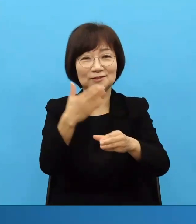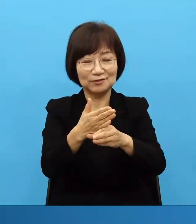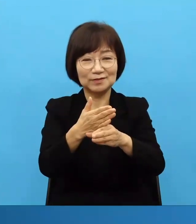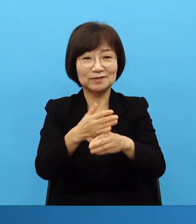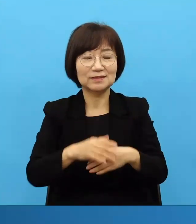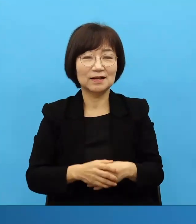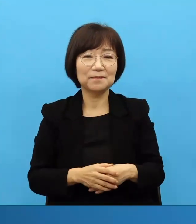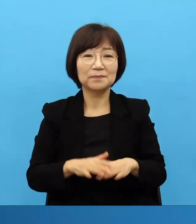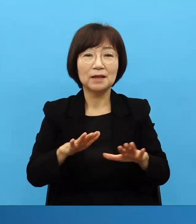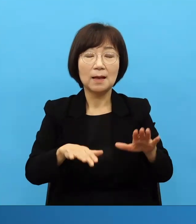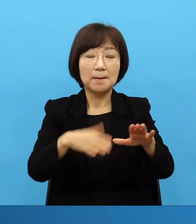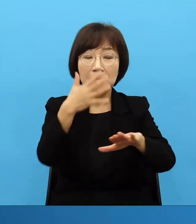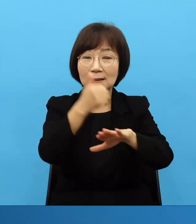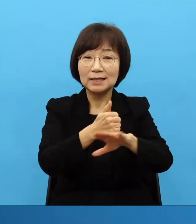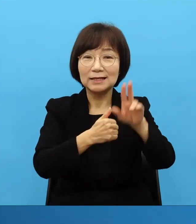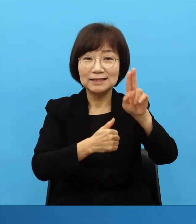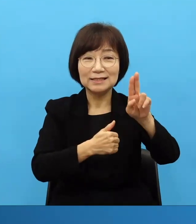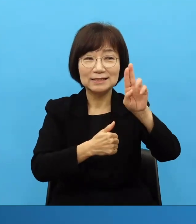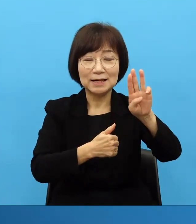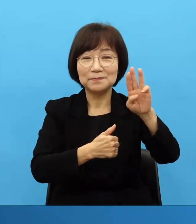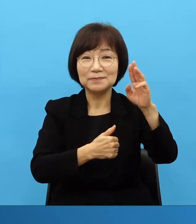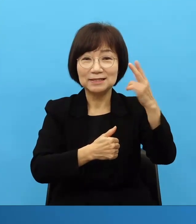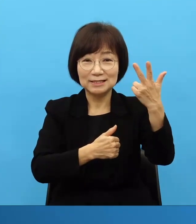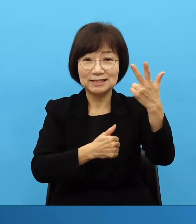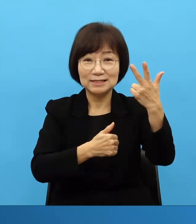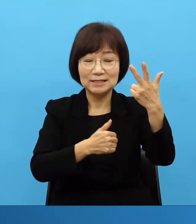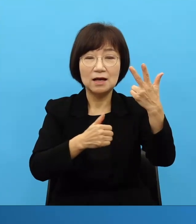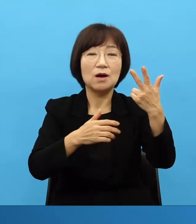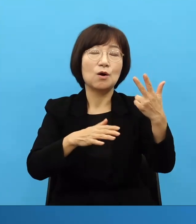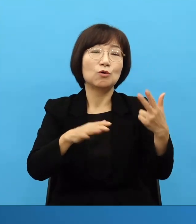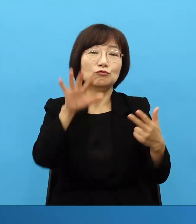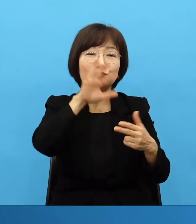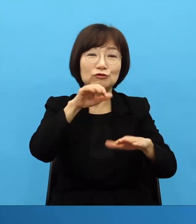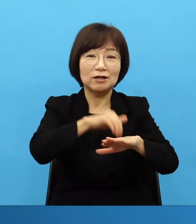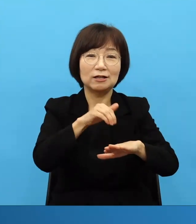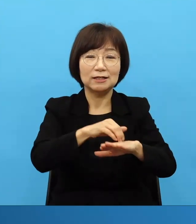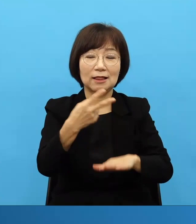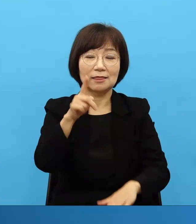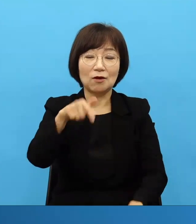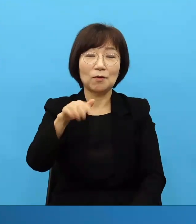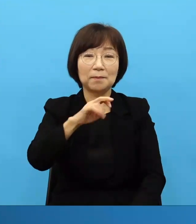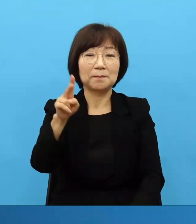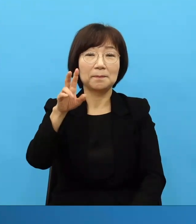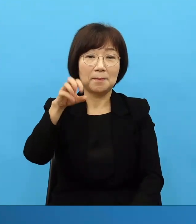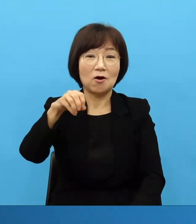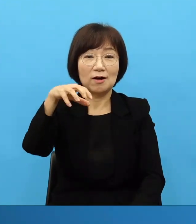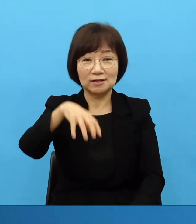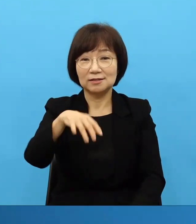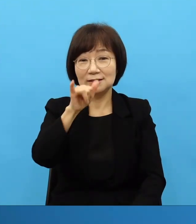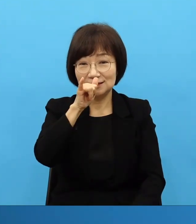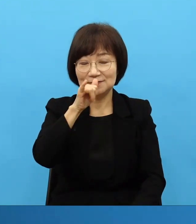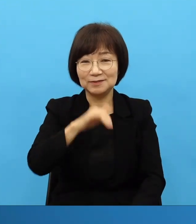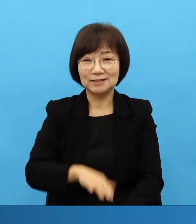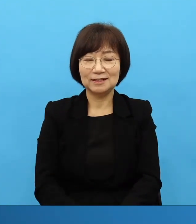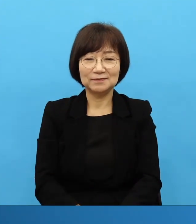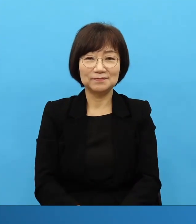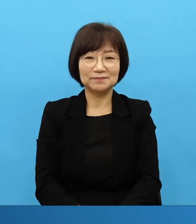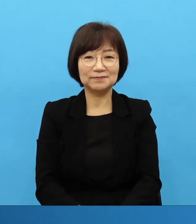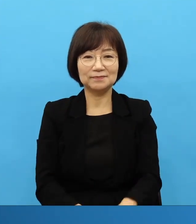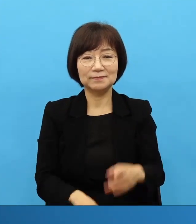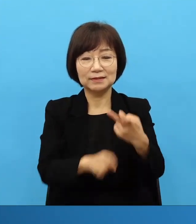올해 마지막 237 화요제자 훈련이 오는 27일 덕평 RUTC에서 열립니다. 21일까지